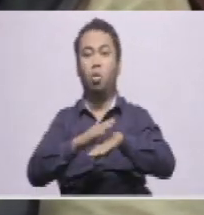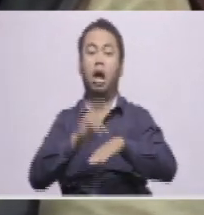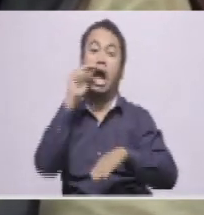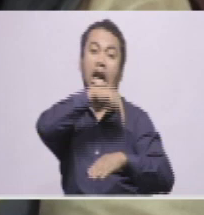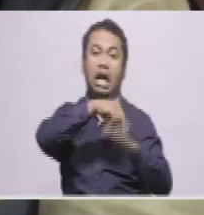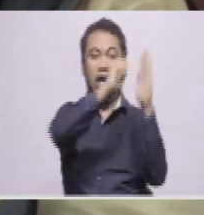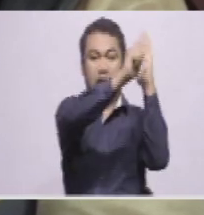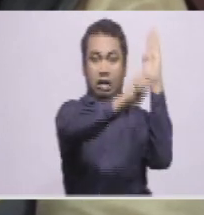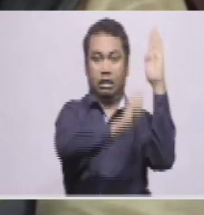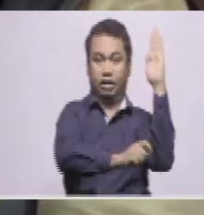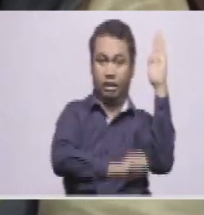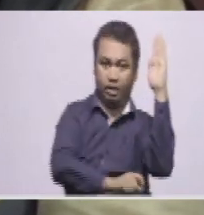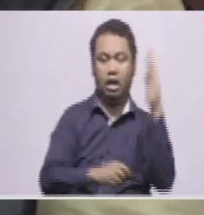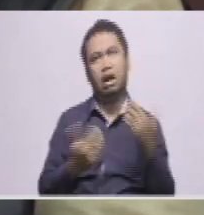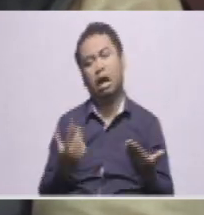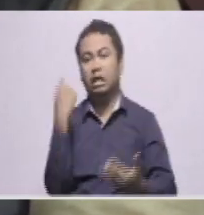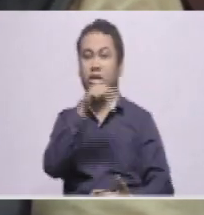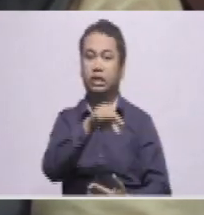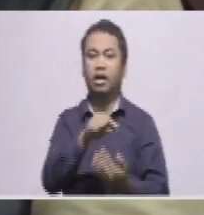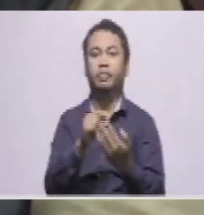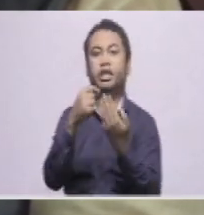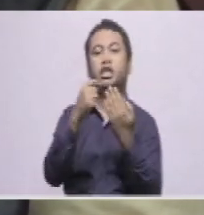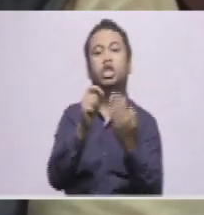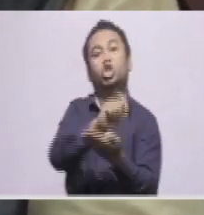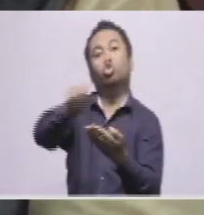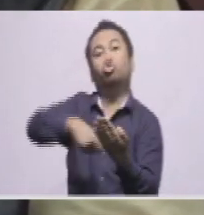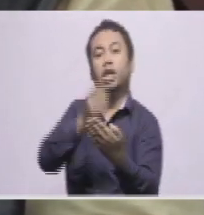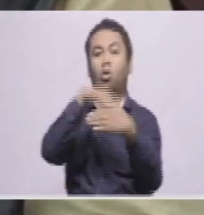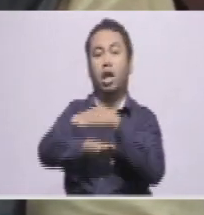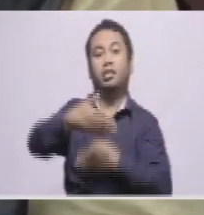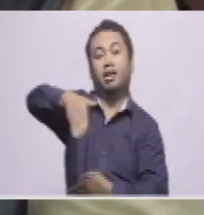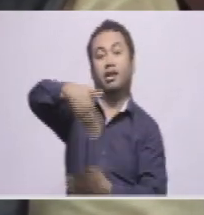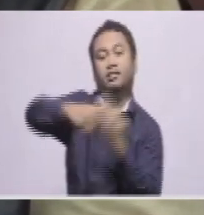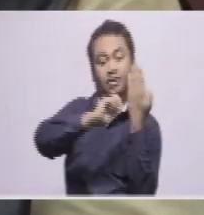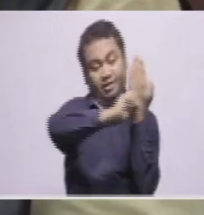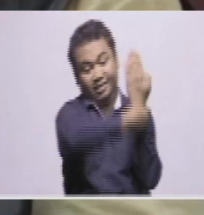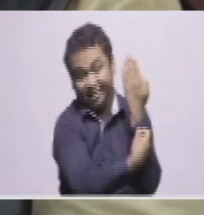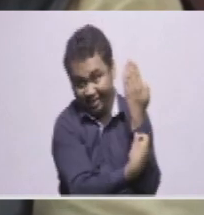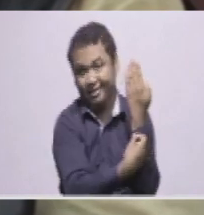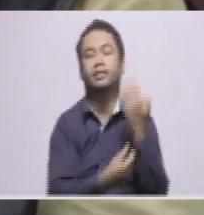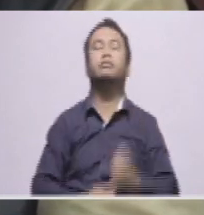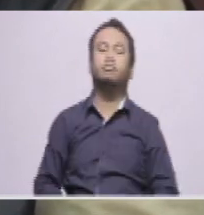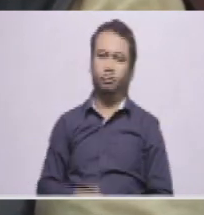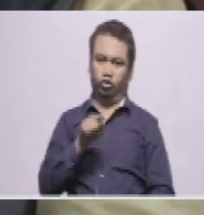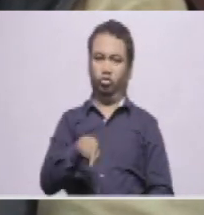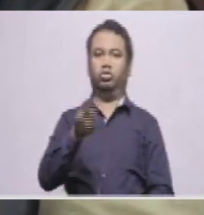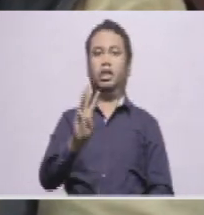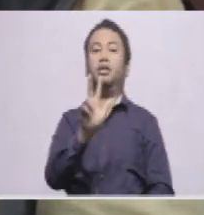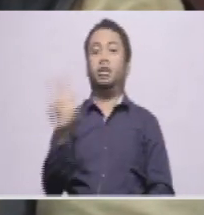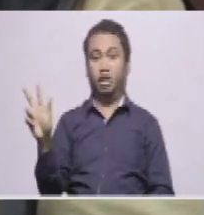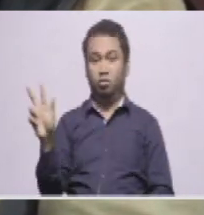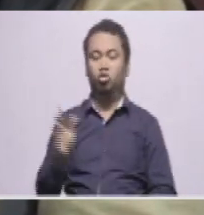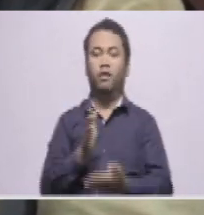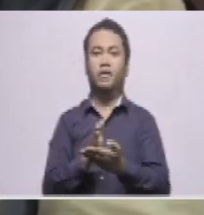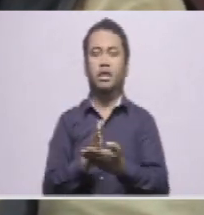mpanao sinia ny biletà tokana. Ny 50 tamin'ireo tsy fahatombanana 8.30 voalaza teo ambonindreo a dia efa nyraisin'ny centre